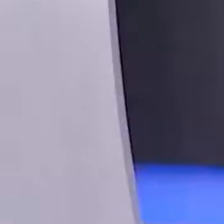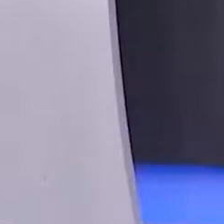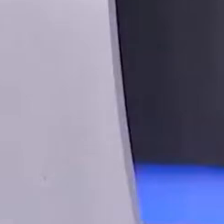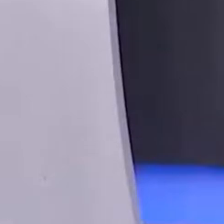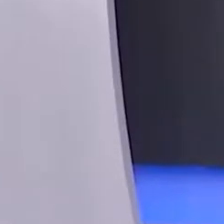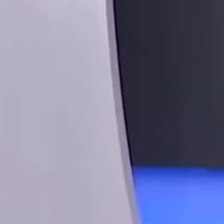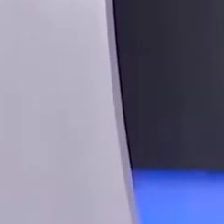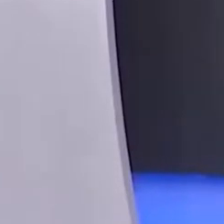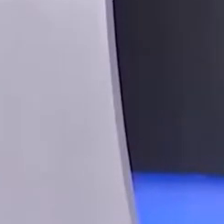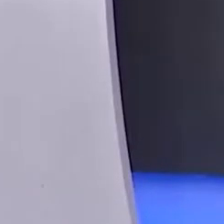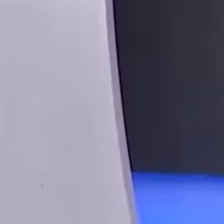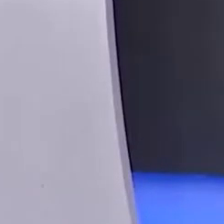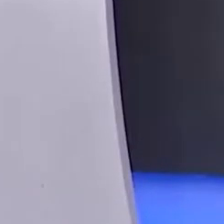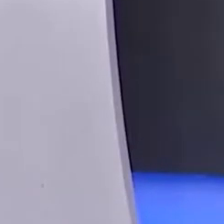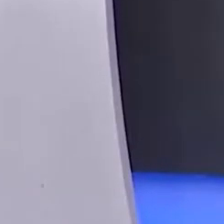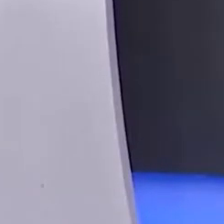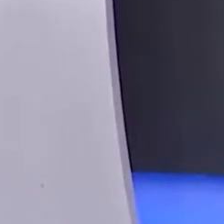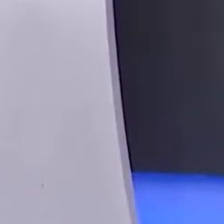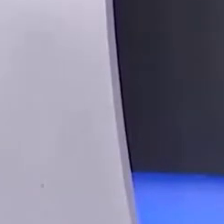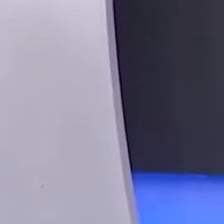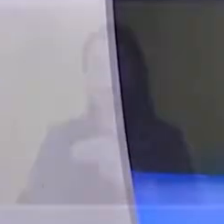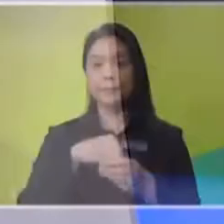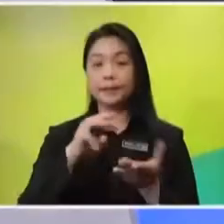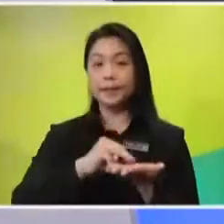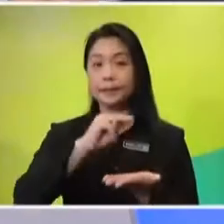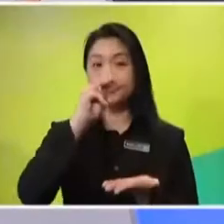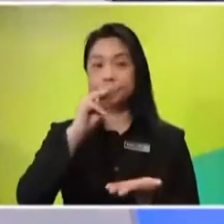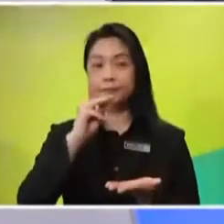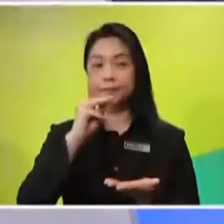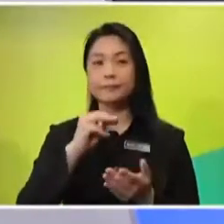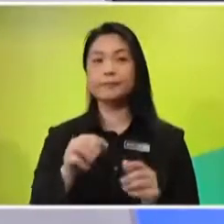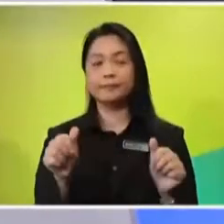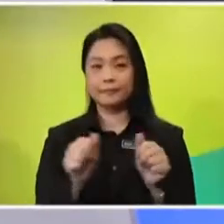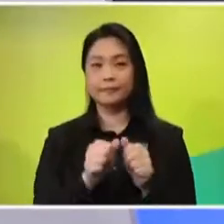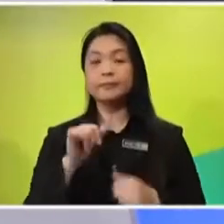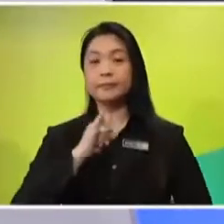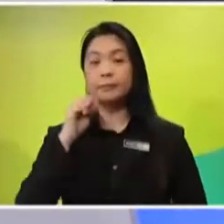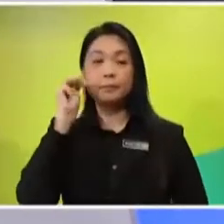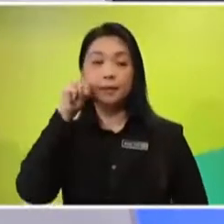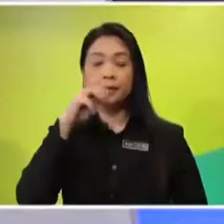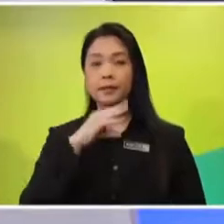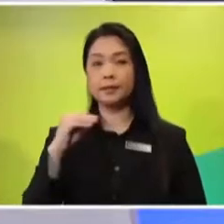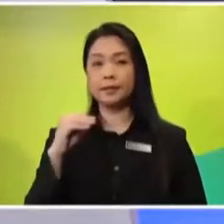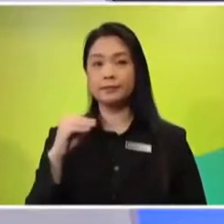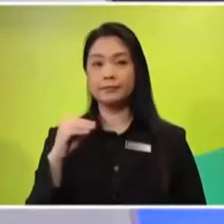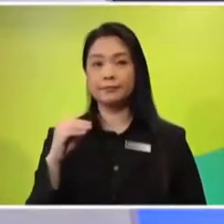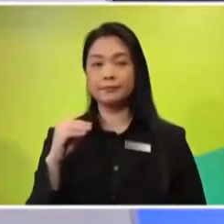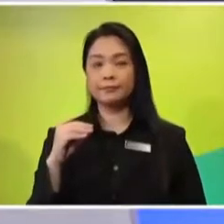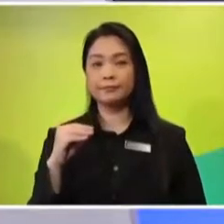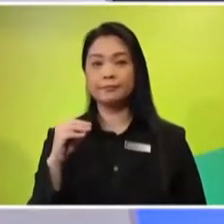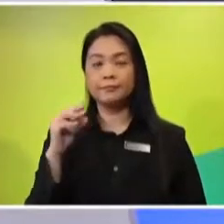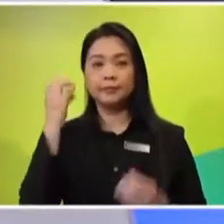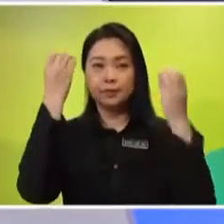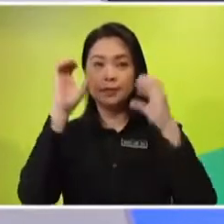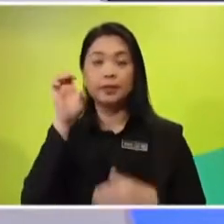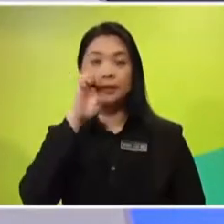Baik, kembali kita dalam slot Mendengar Rendah bersama saya, Mira, dan juga cikgu kita, Cikgu Amy Fazira, dan juga jurubahasa isyarat kita iaitu